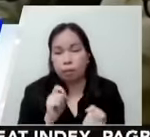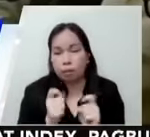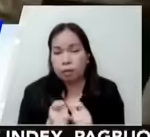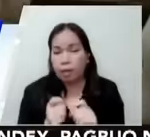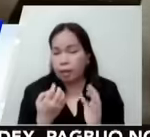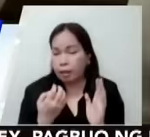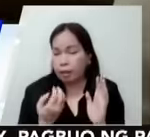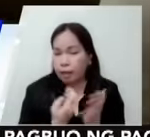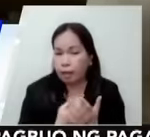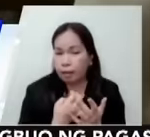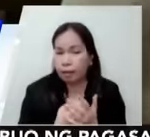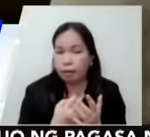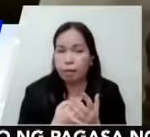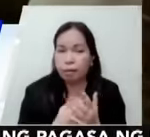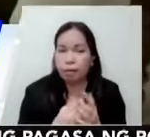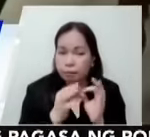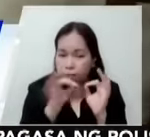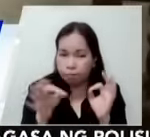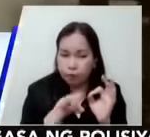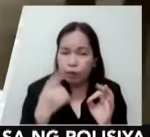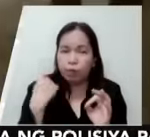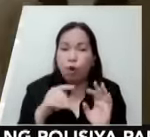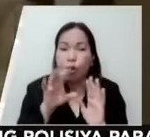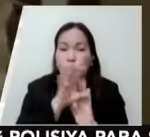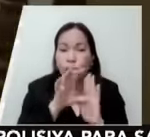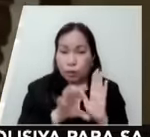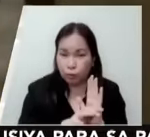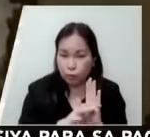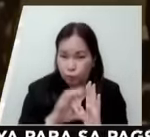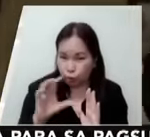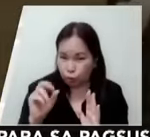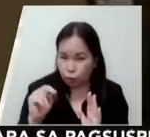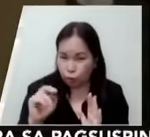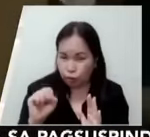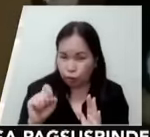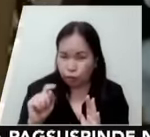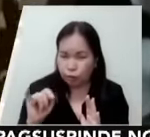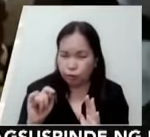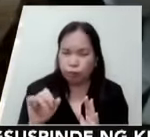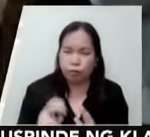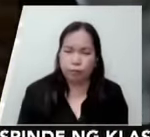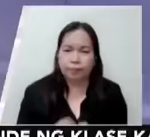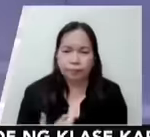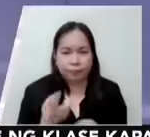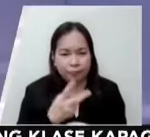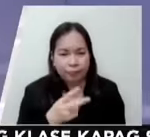konstitusyon. Para sa GMA Integrated News, Ivan Mayrina Nakatutok, 24 oras.